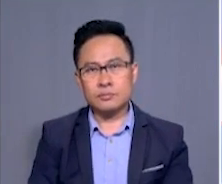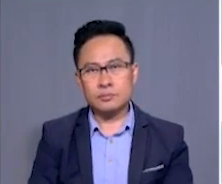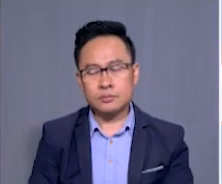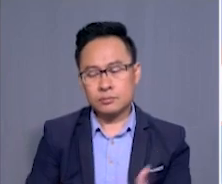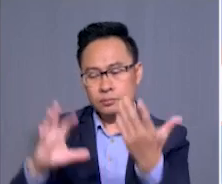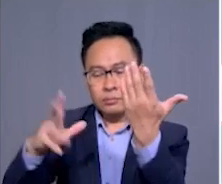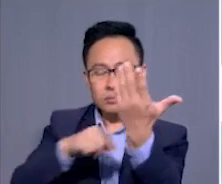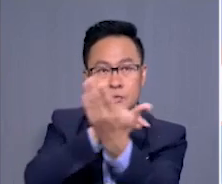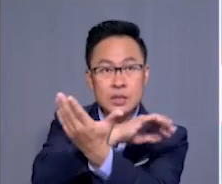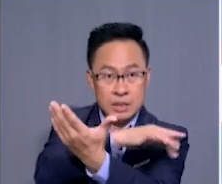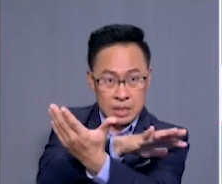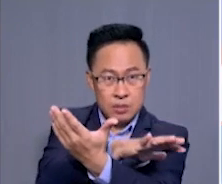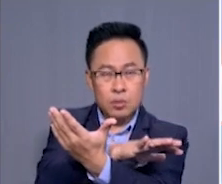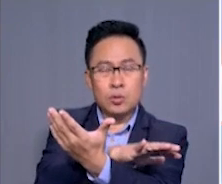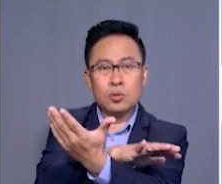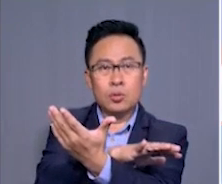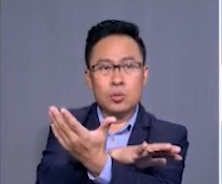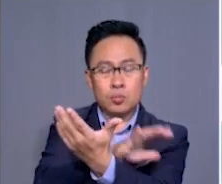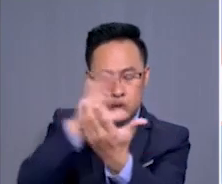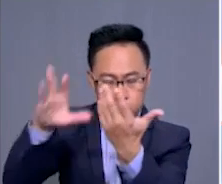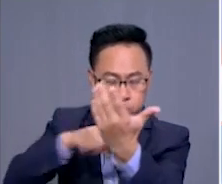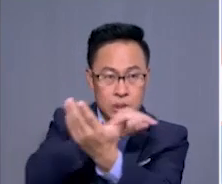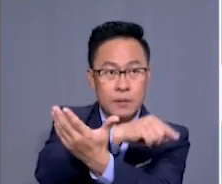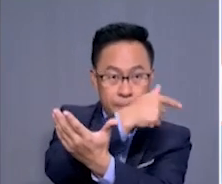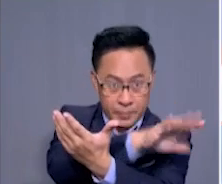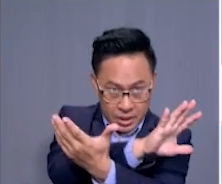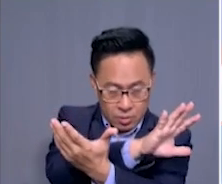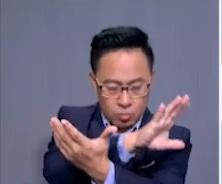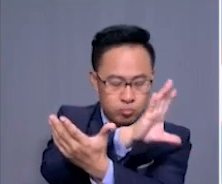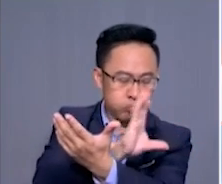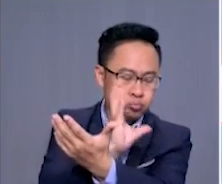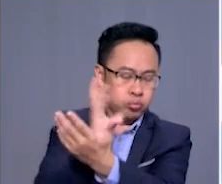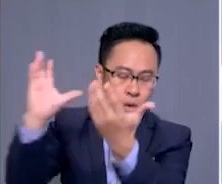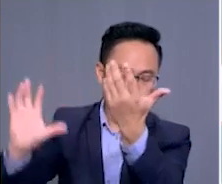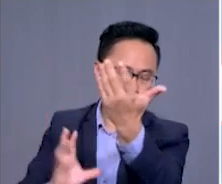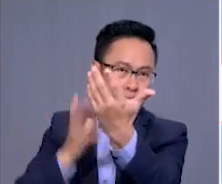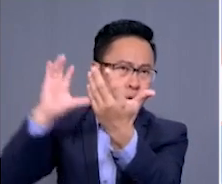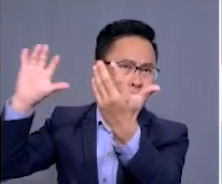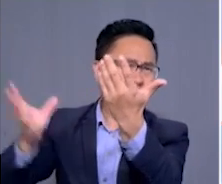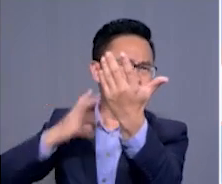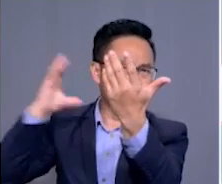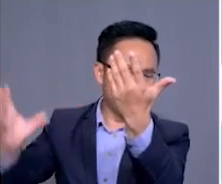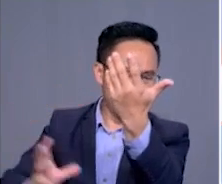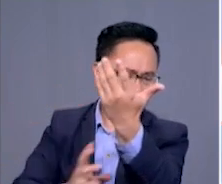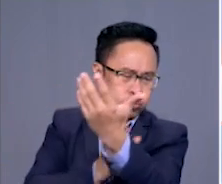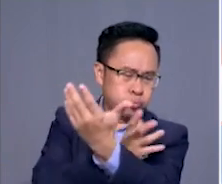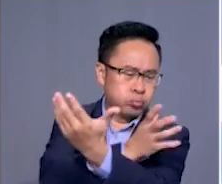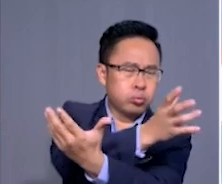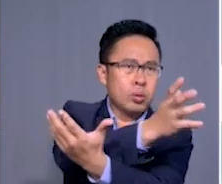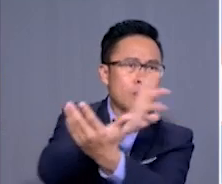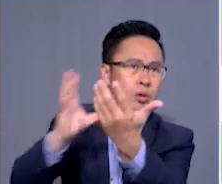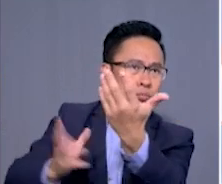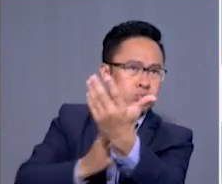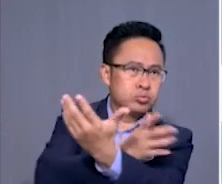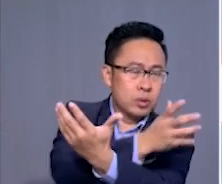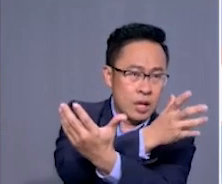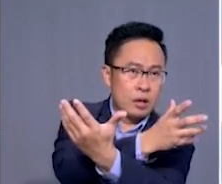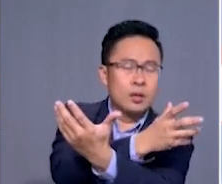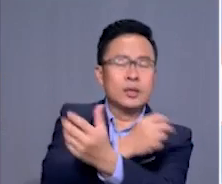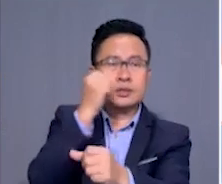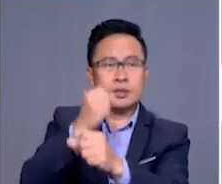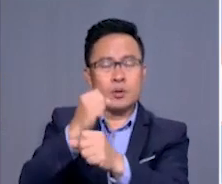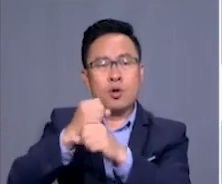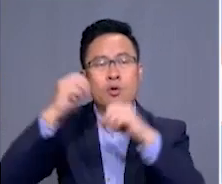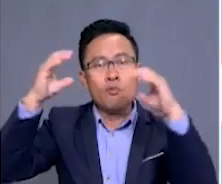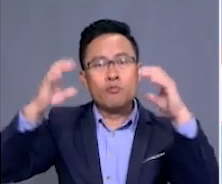เนี่ยตัวพายุมันไปอยู่ทะเลฝั่งนู้นนะครับฝนที่จะตกในบริเวณภาคใต้ฝั่งตะวันออกจะลดลงไปเ